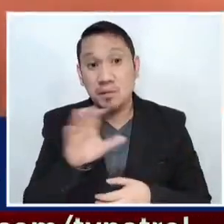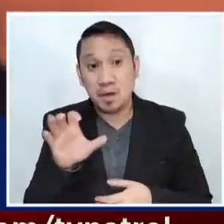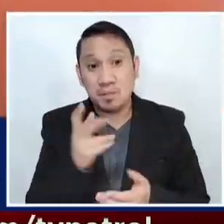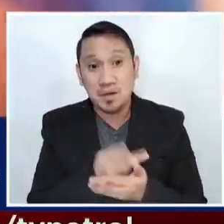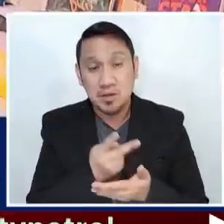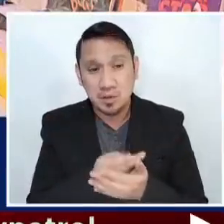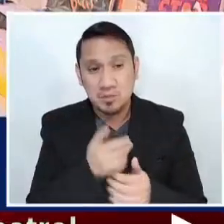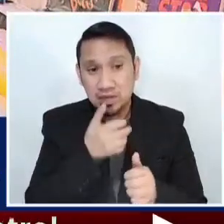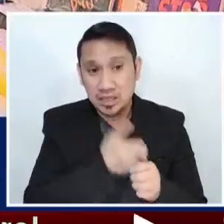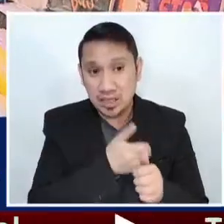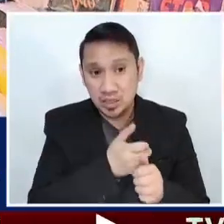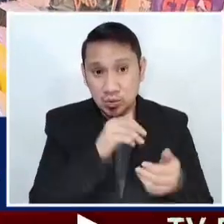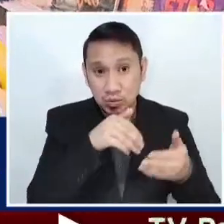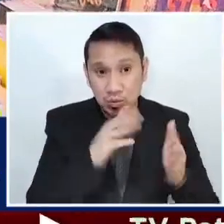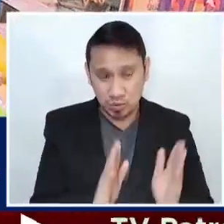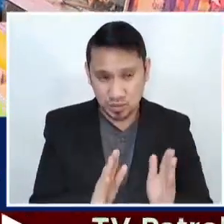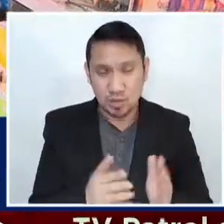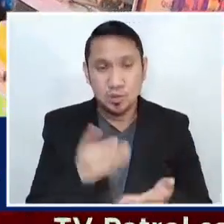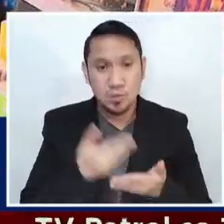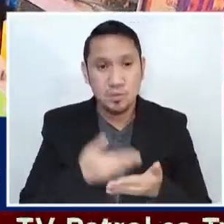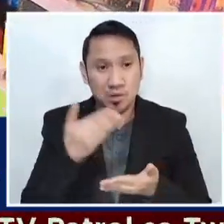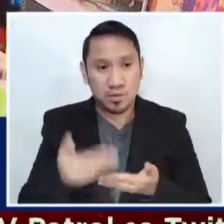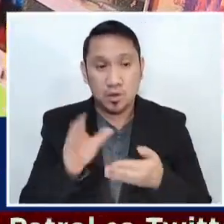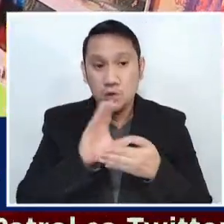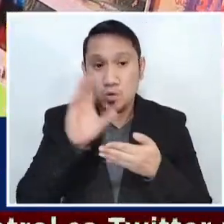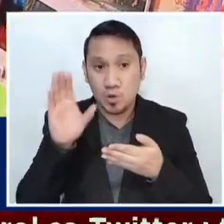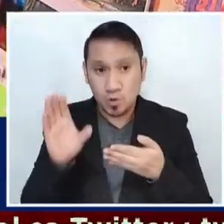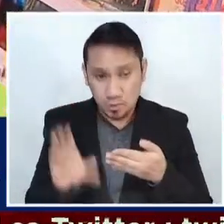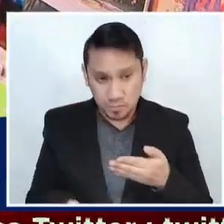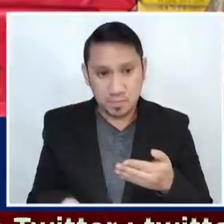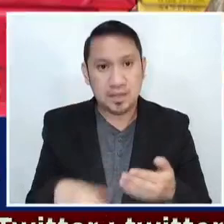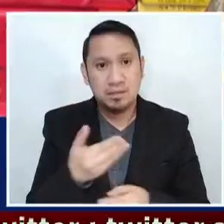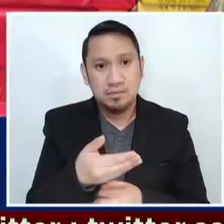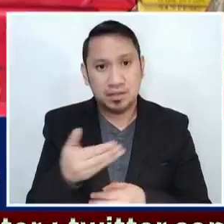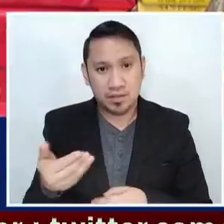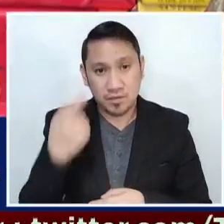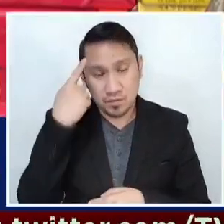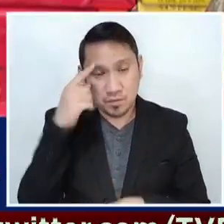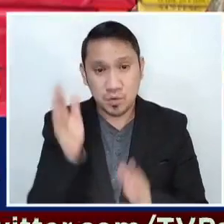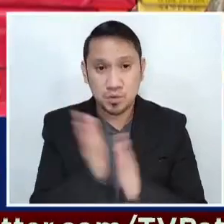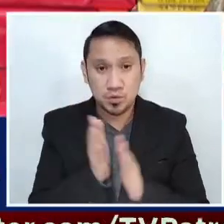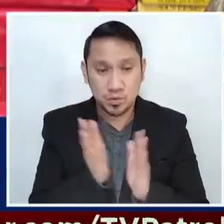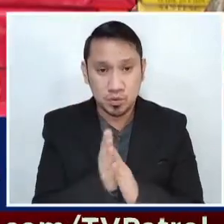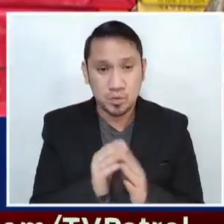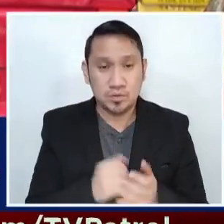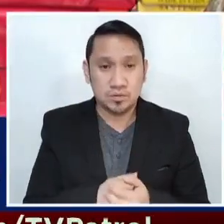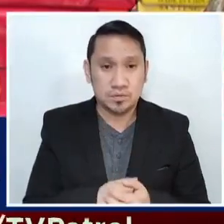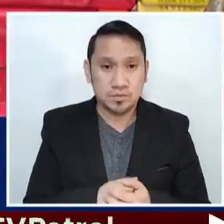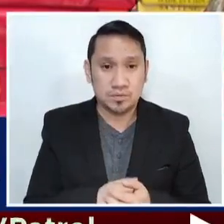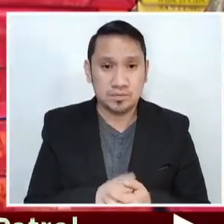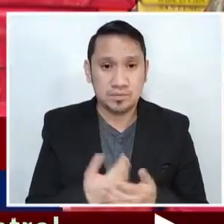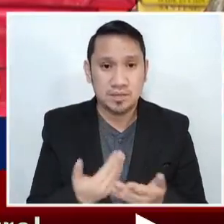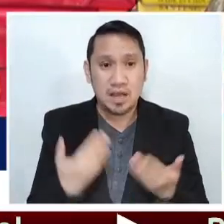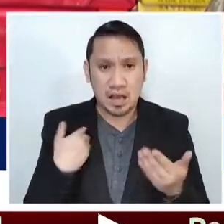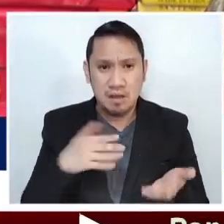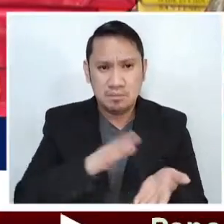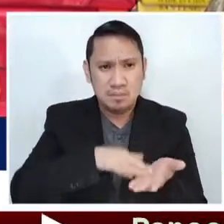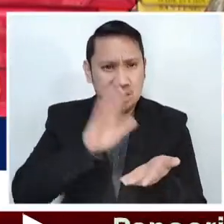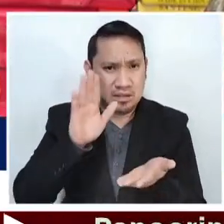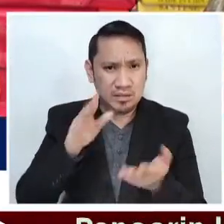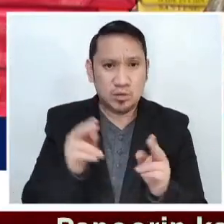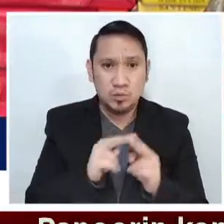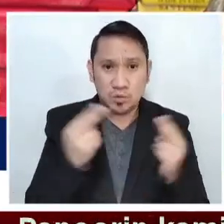kada estudyante para makabili ng kompletong set ng mga gamit sa eskwelahan. Ang tumaas mal konti, tumaas yung